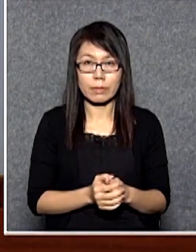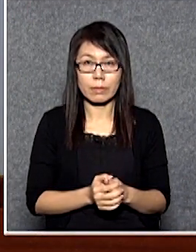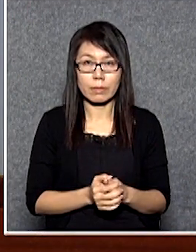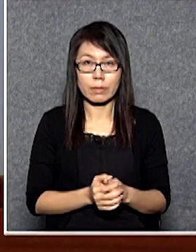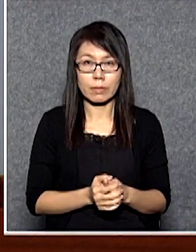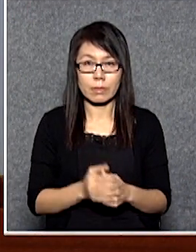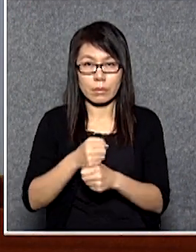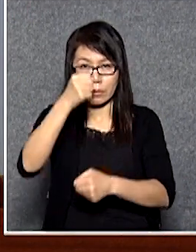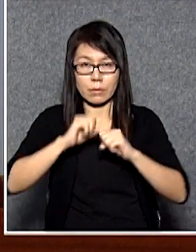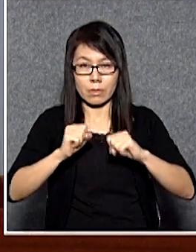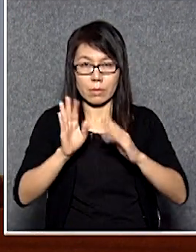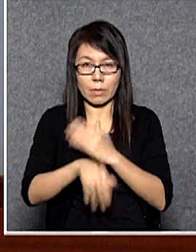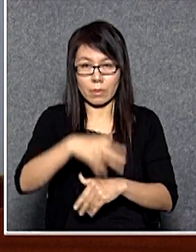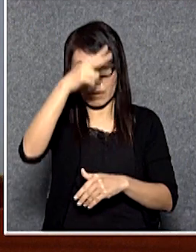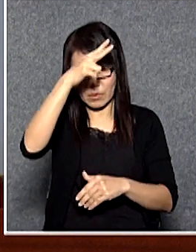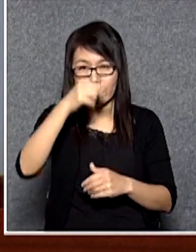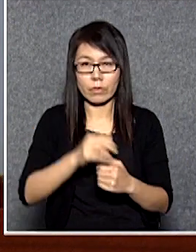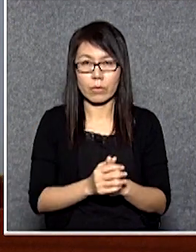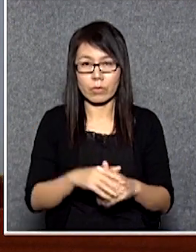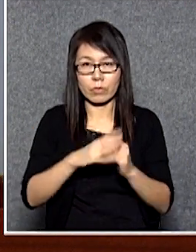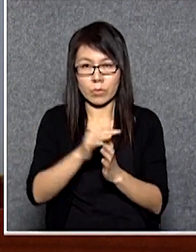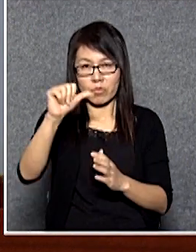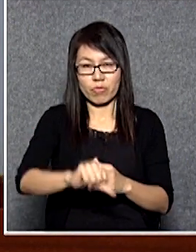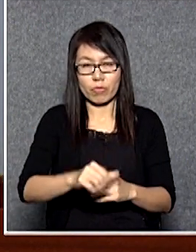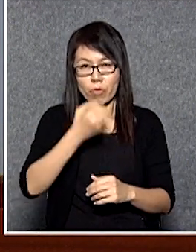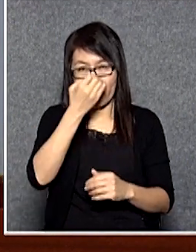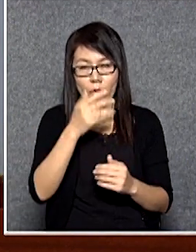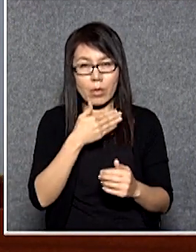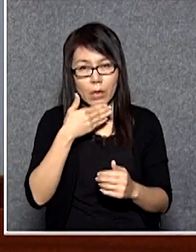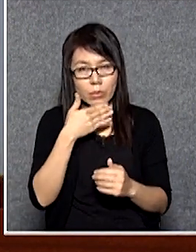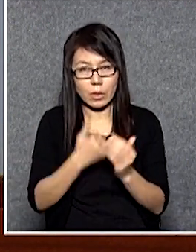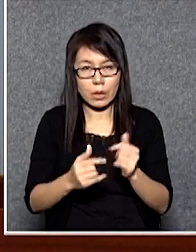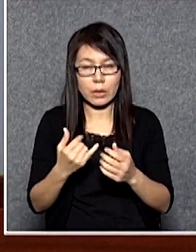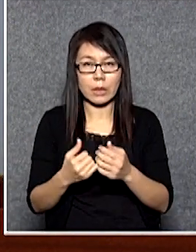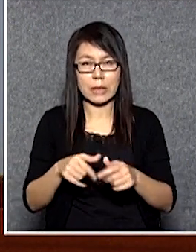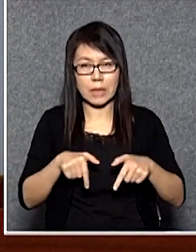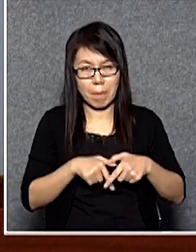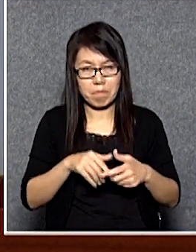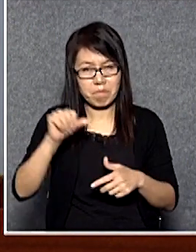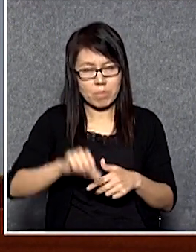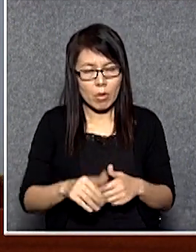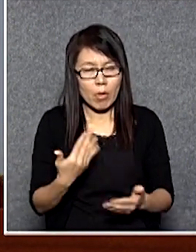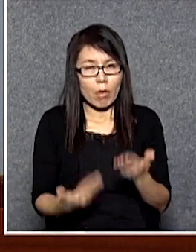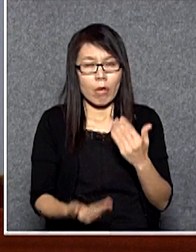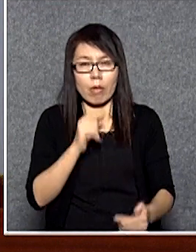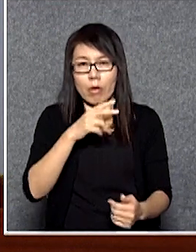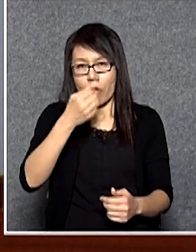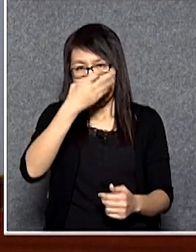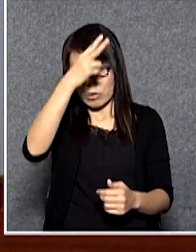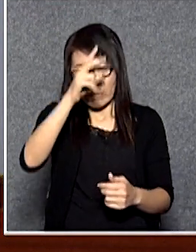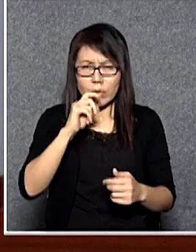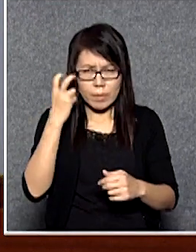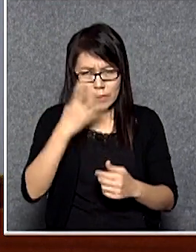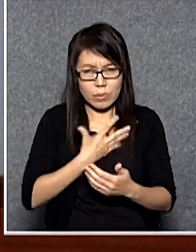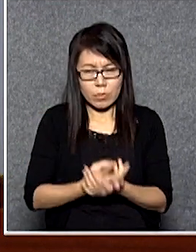雨傘運動之後，政府輸咗整整一代香港年輕人嘅民心，特區政府會否審時度勢，